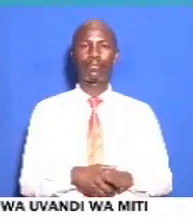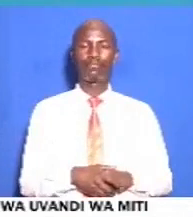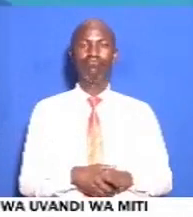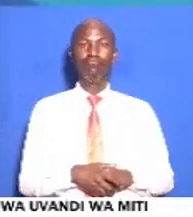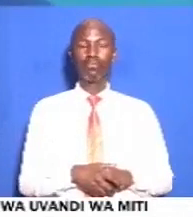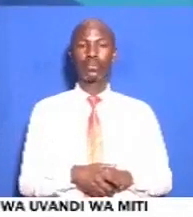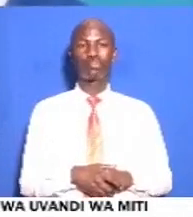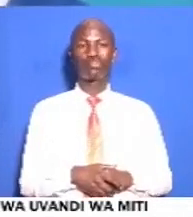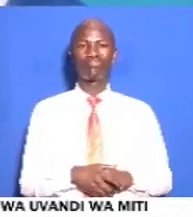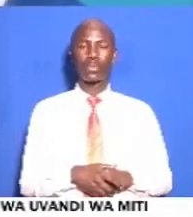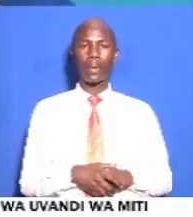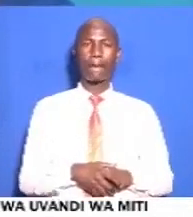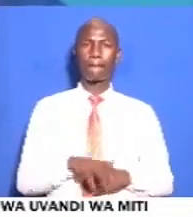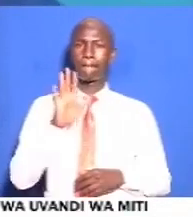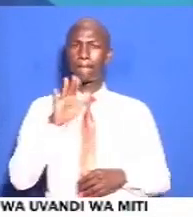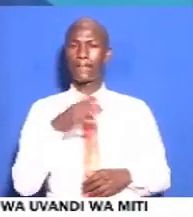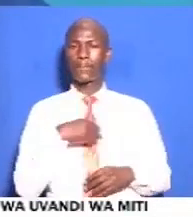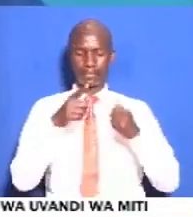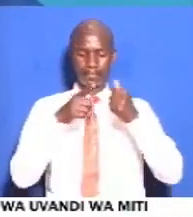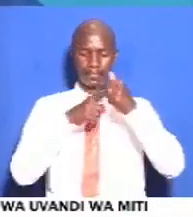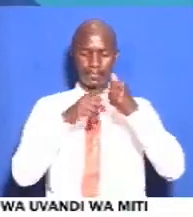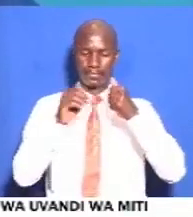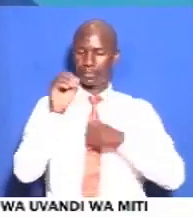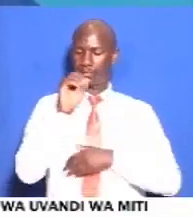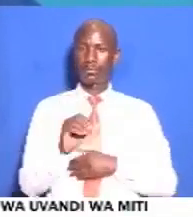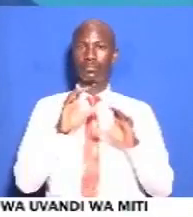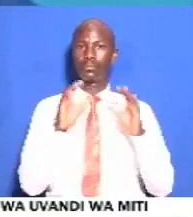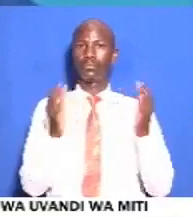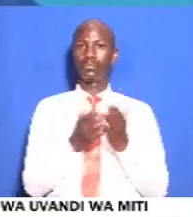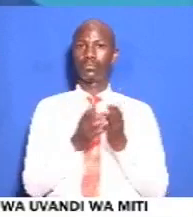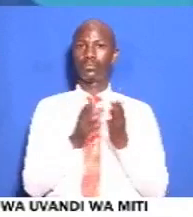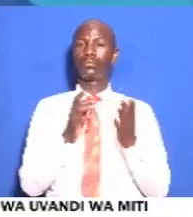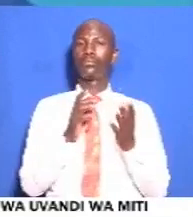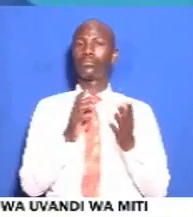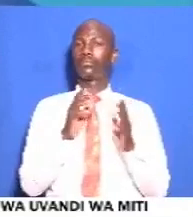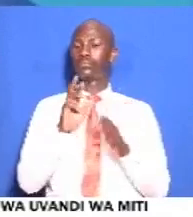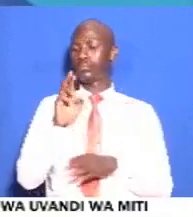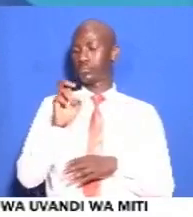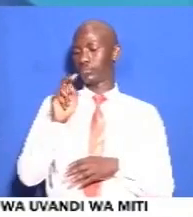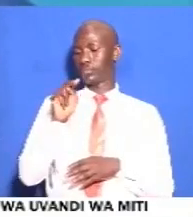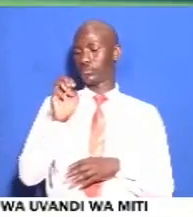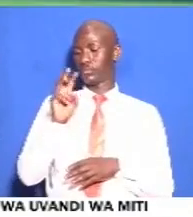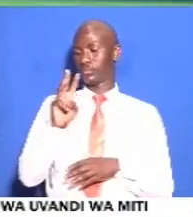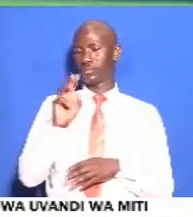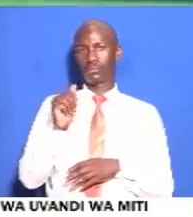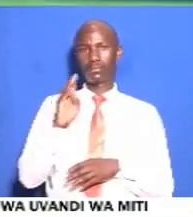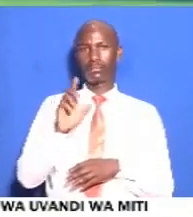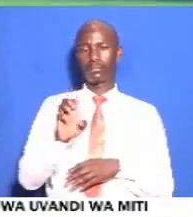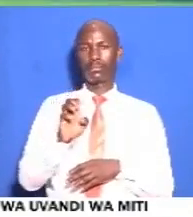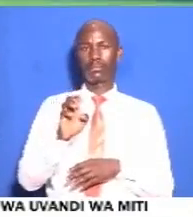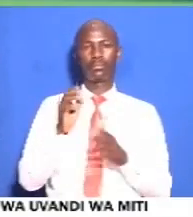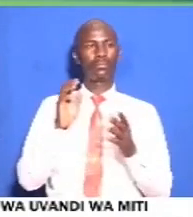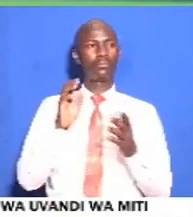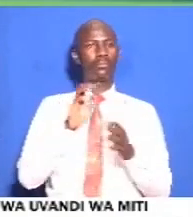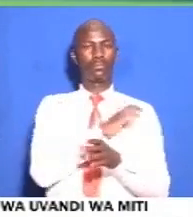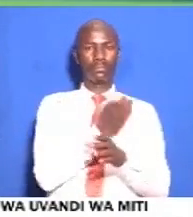the continent with 60% of the renewable energy assets. Mweyumwe